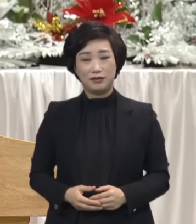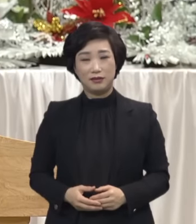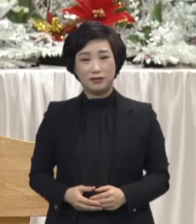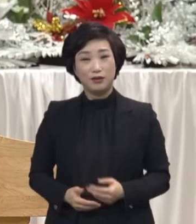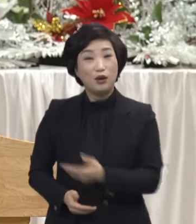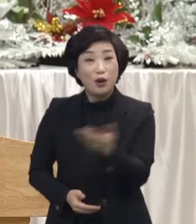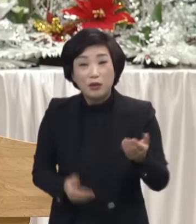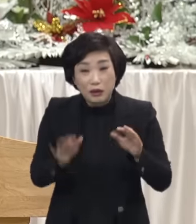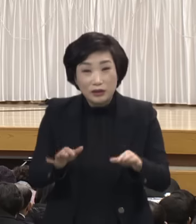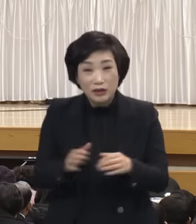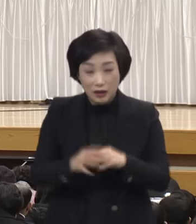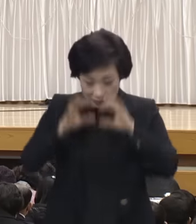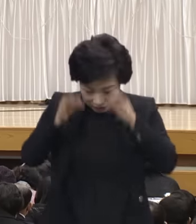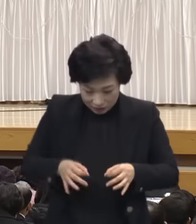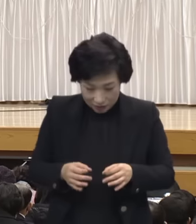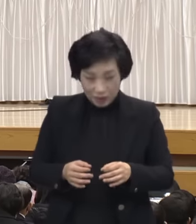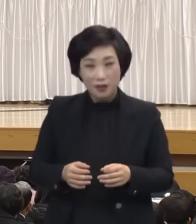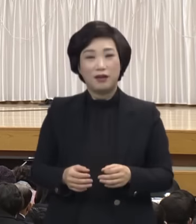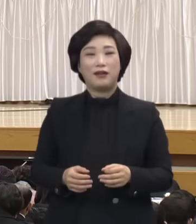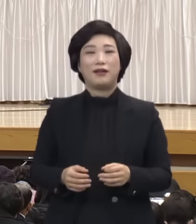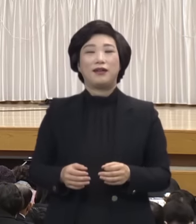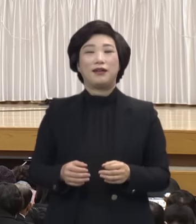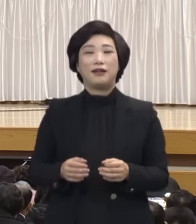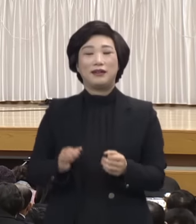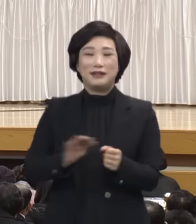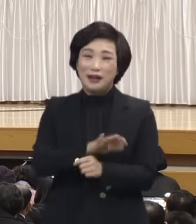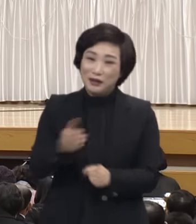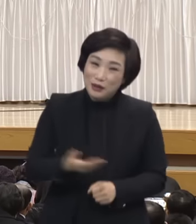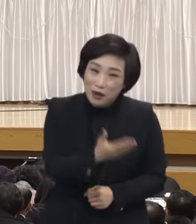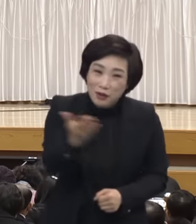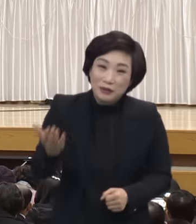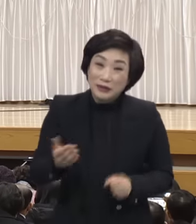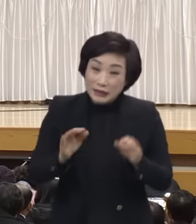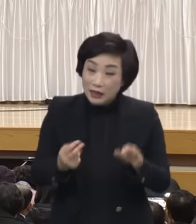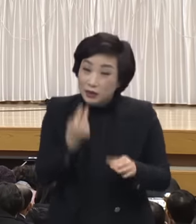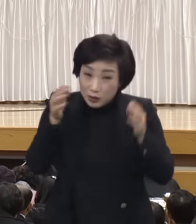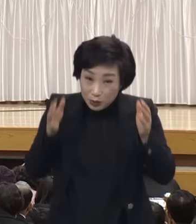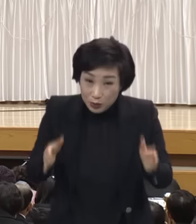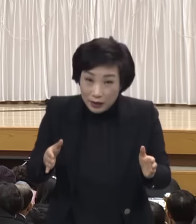근데 어떻게 지냈어? 사랑하는 여러분이요, 육신의 때에